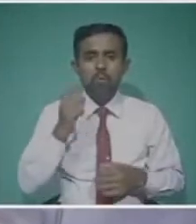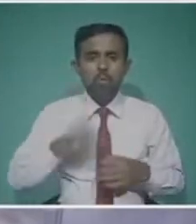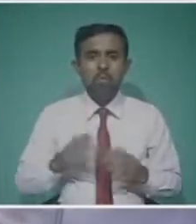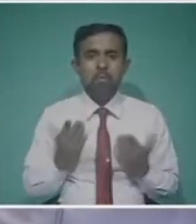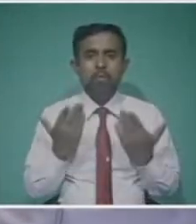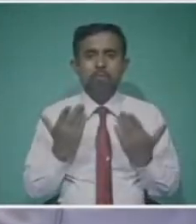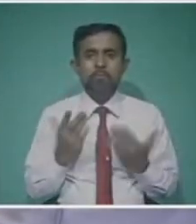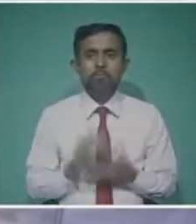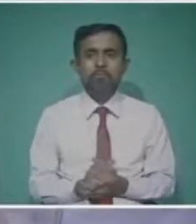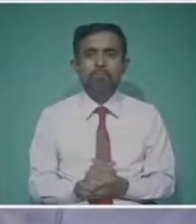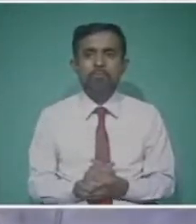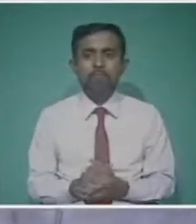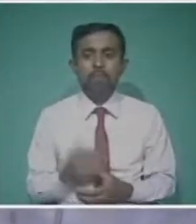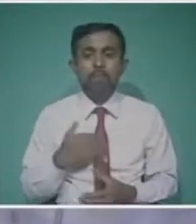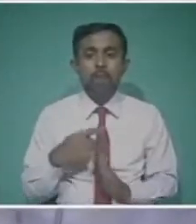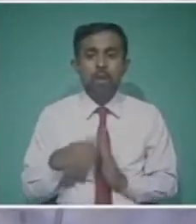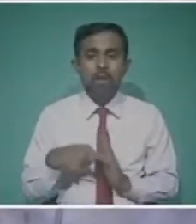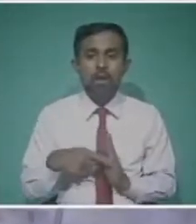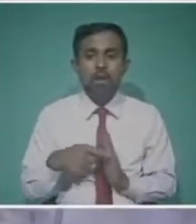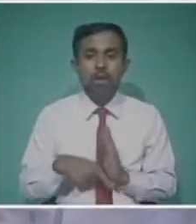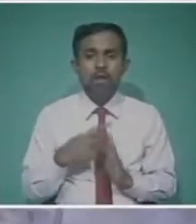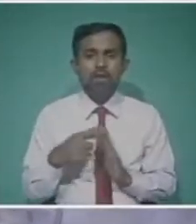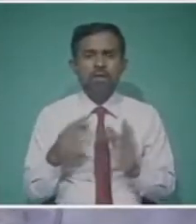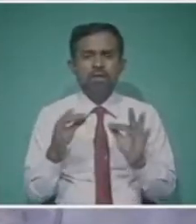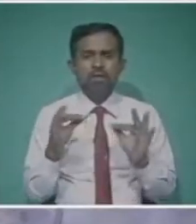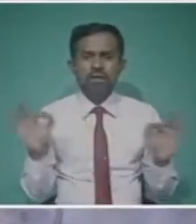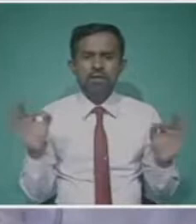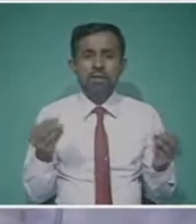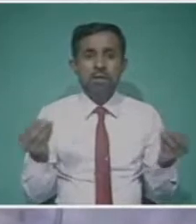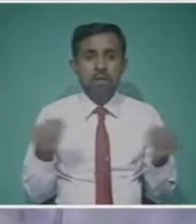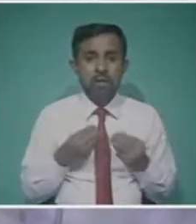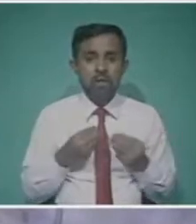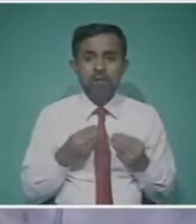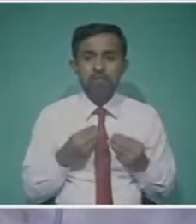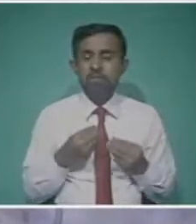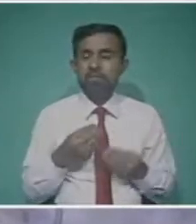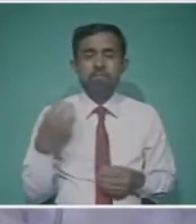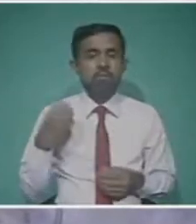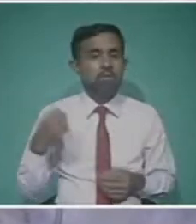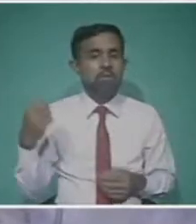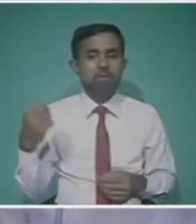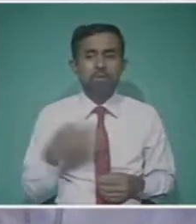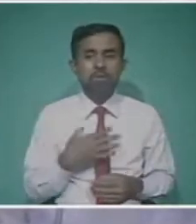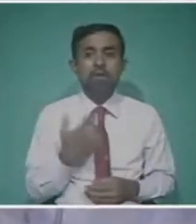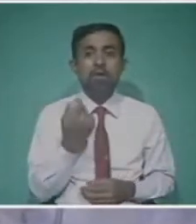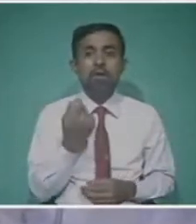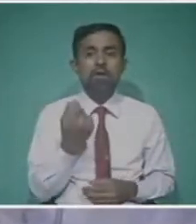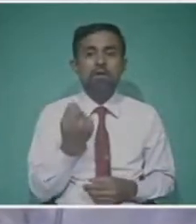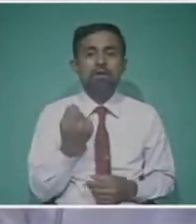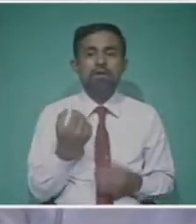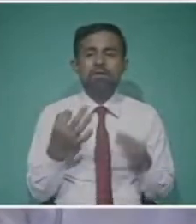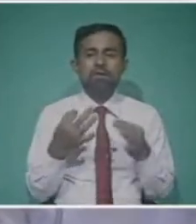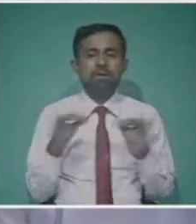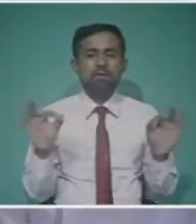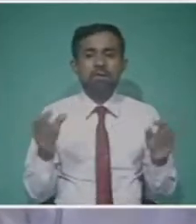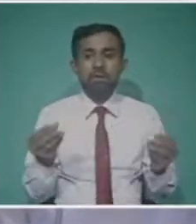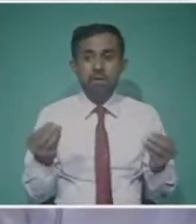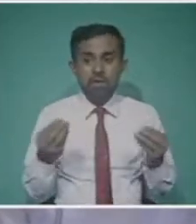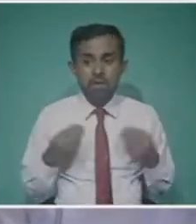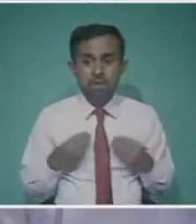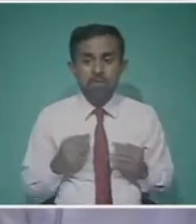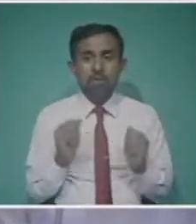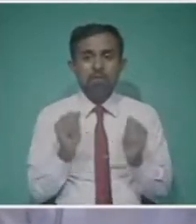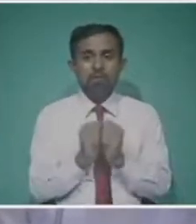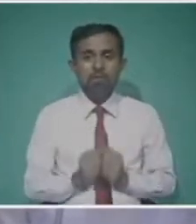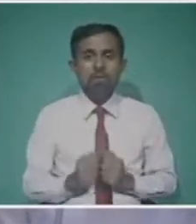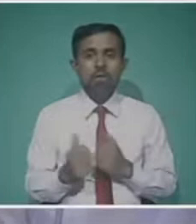උනේ අපේ රටේ නිදහස ලබා ගත්තට කවම කවදාකවත් ආර්ථික නිදහස ලබා ගැනීම වෙනුවෙන්